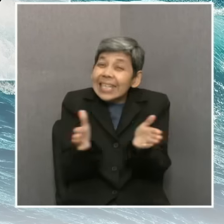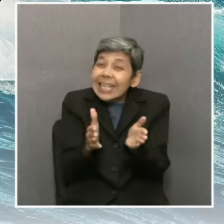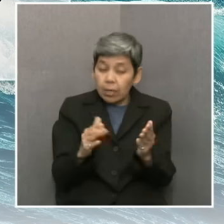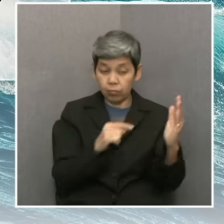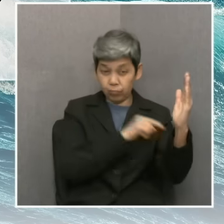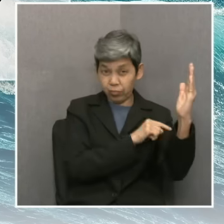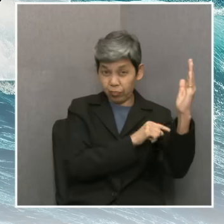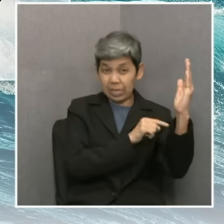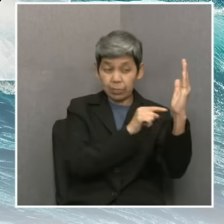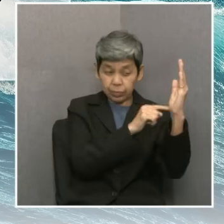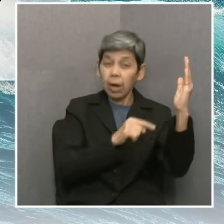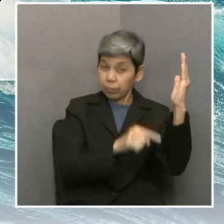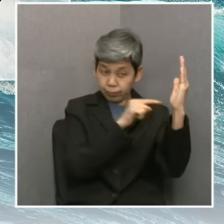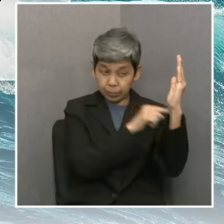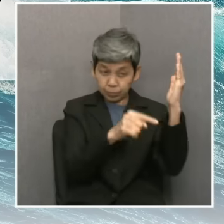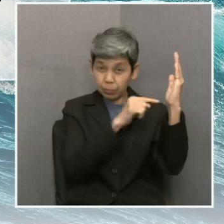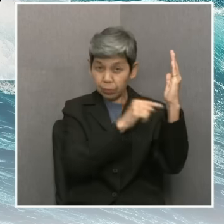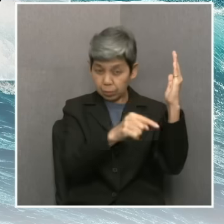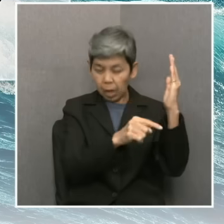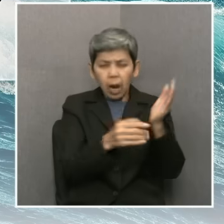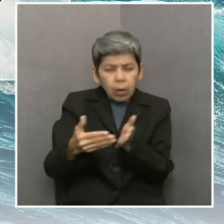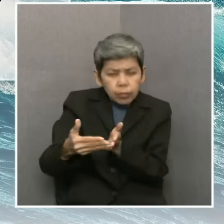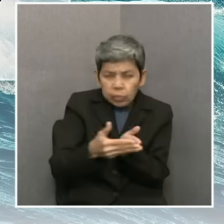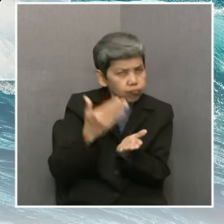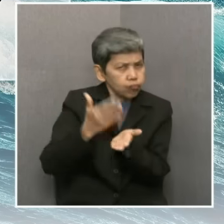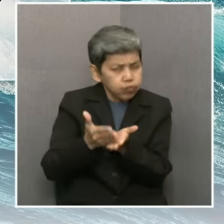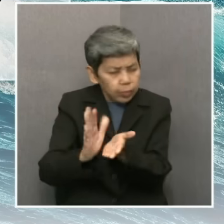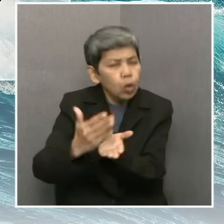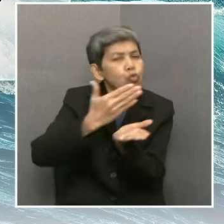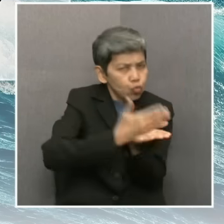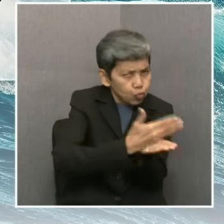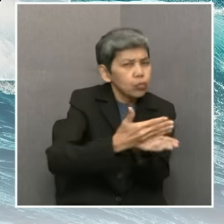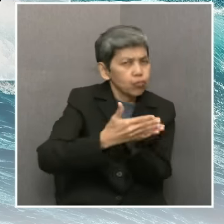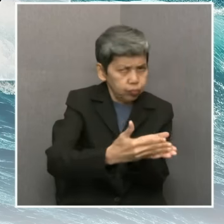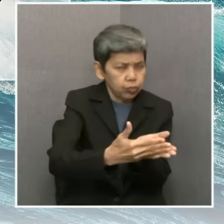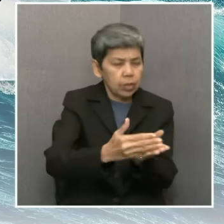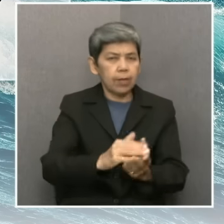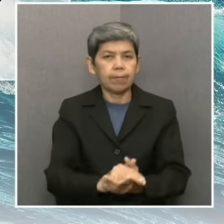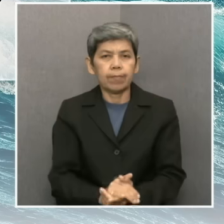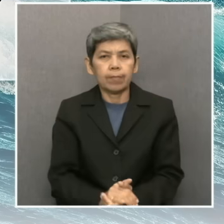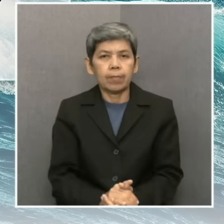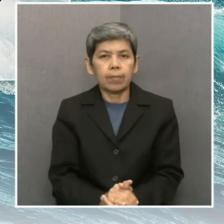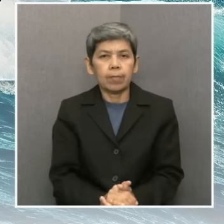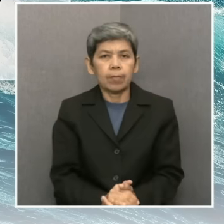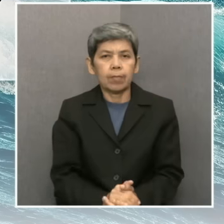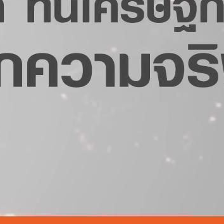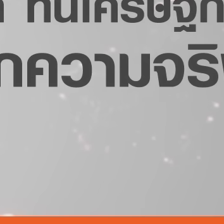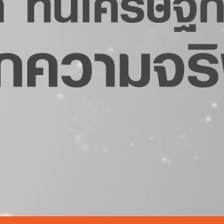อันดามันตอนบนและอ่าวไทยตอนบนควรงดออกจากฝั่งช่วงเวลาดังกล่าวค่ะ